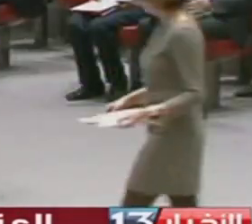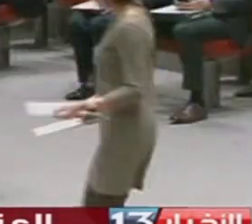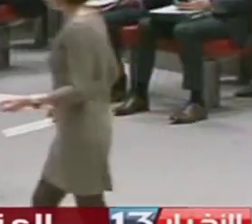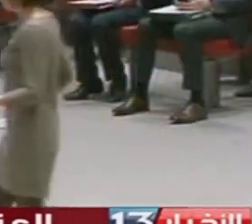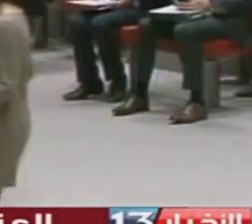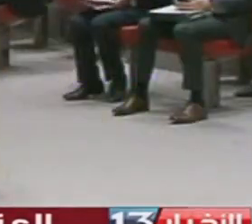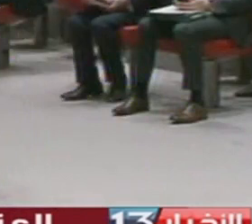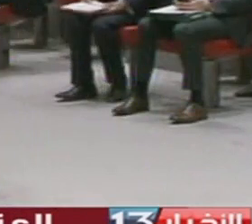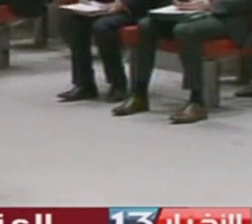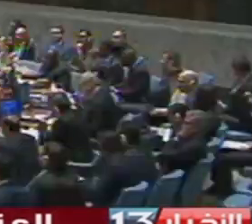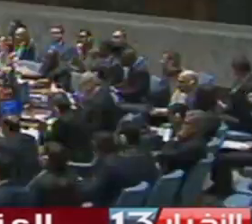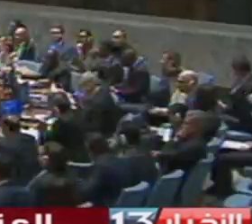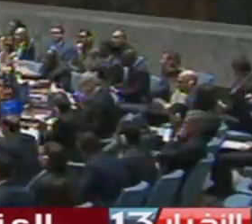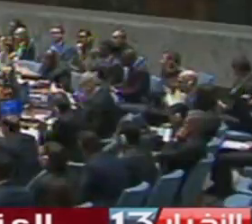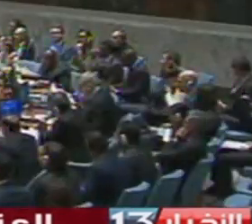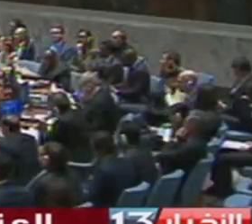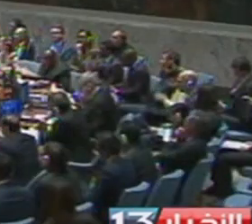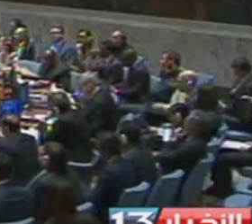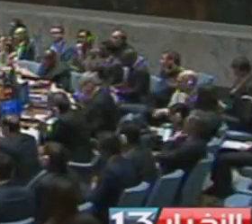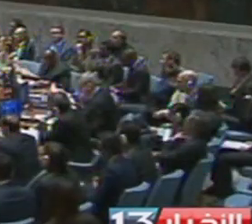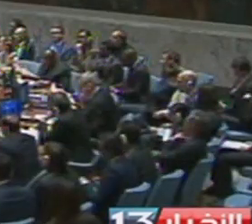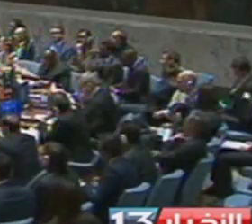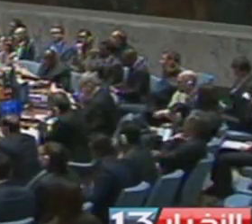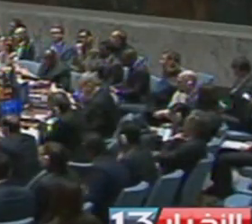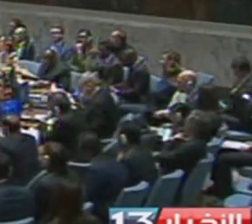بجدية الطرفين في مسار الحوار.